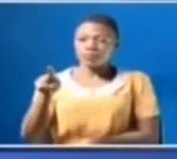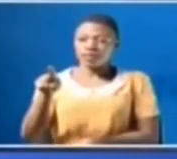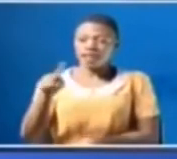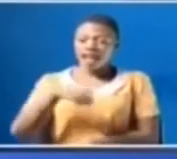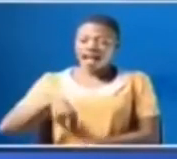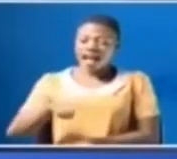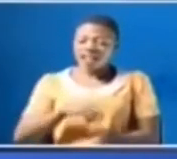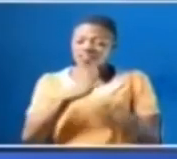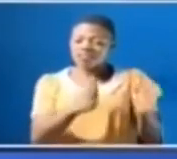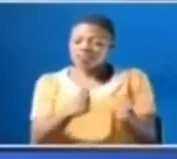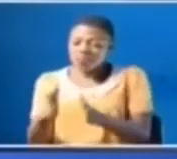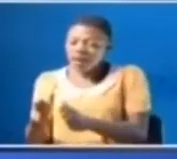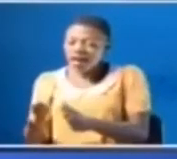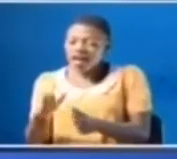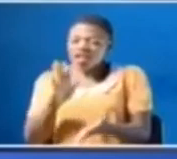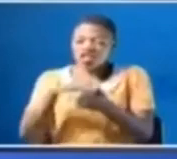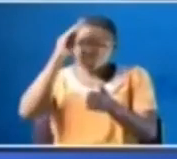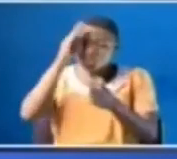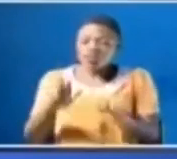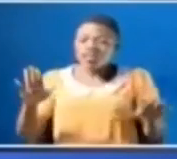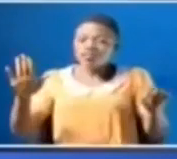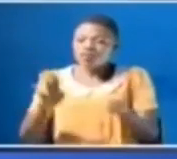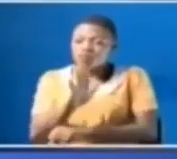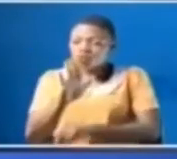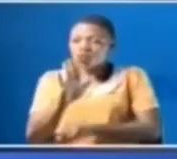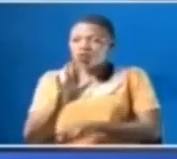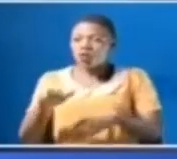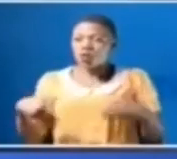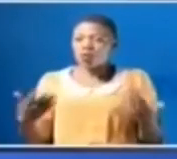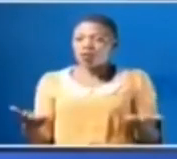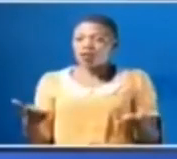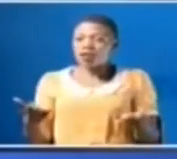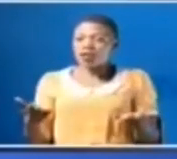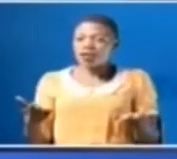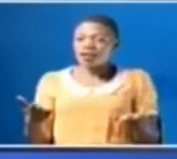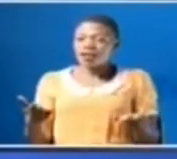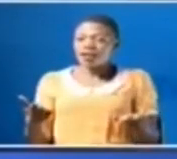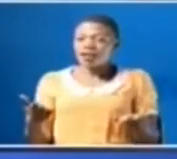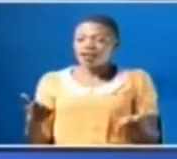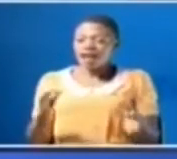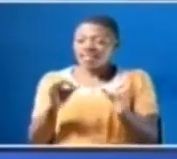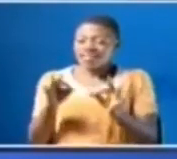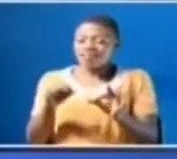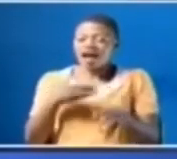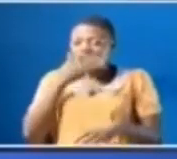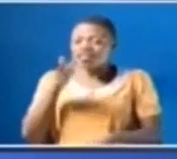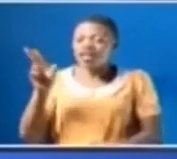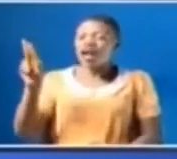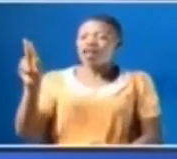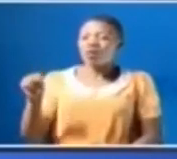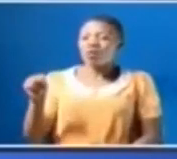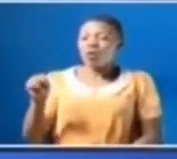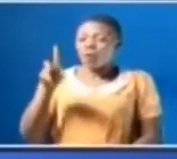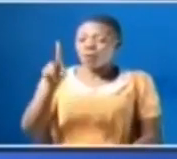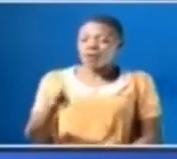tunatayarisha kikamilifu huyu mwanafunzi ambaye yuko kwenye chuo kikuu? Na kama kama jibu ni la, tuwafaa